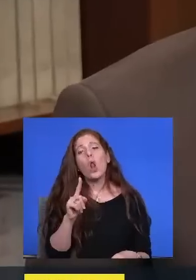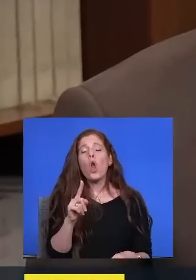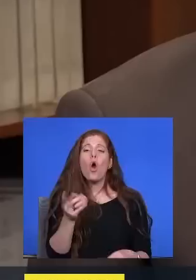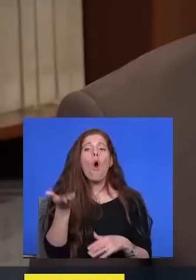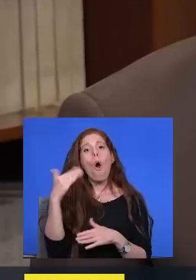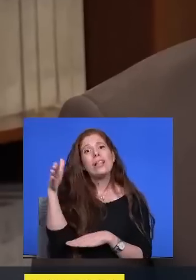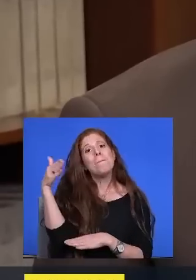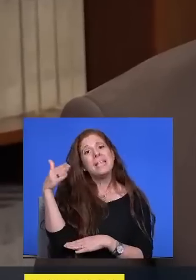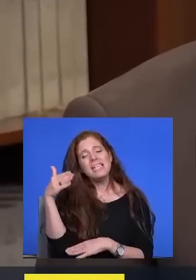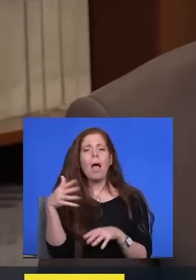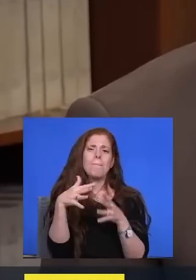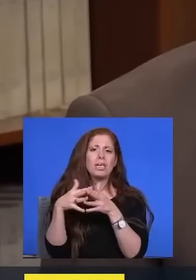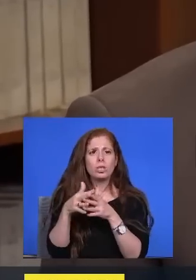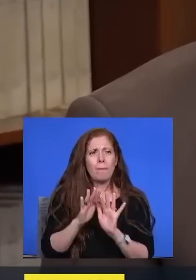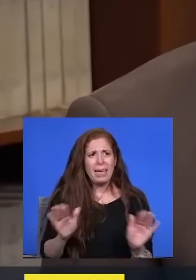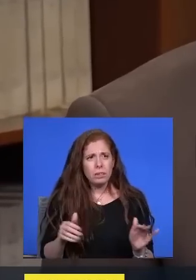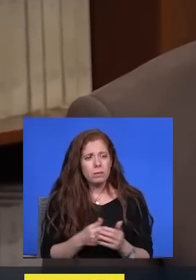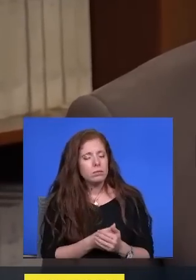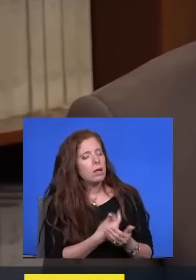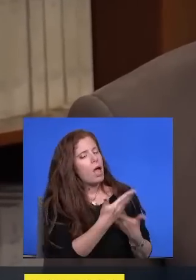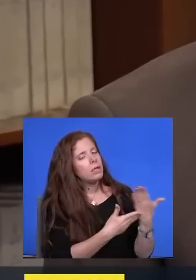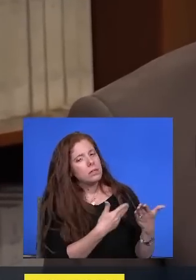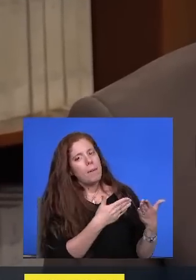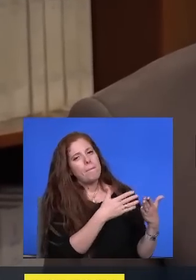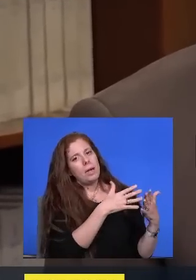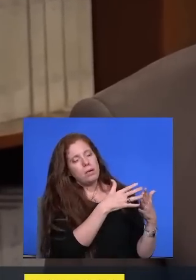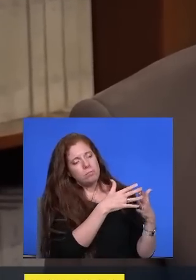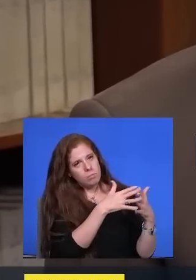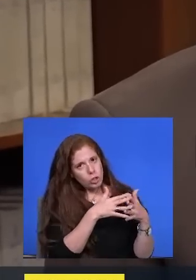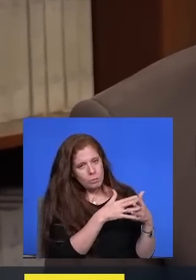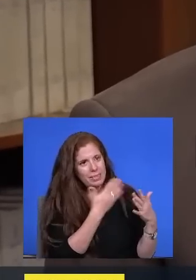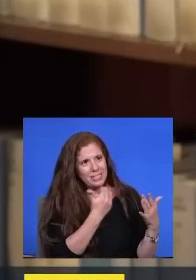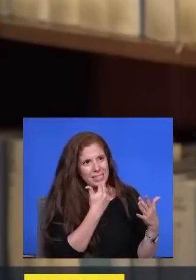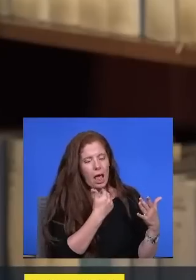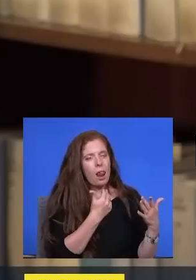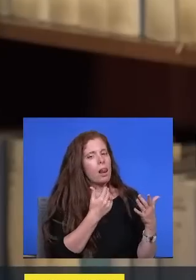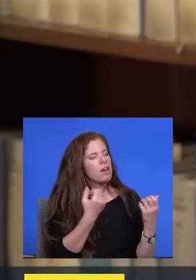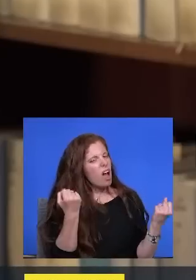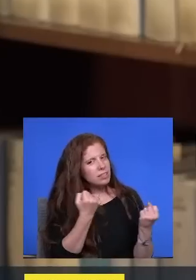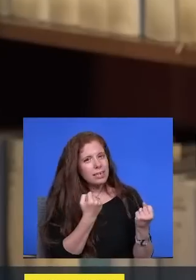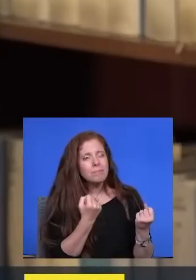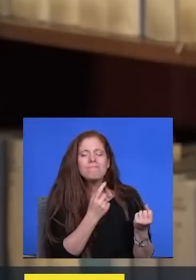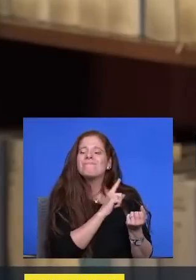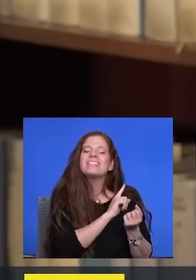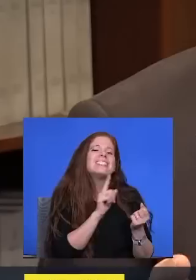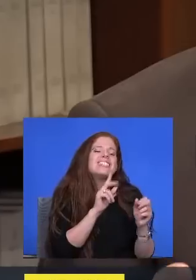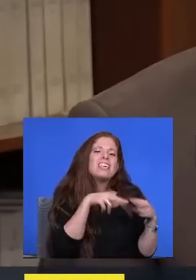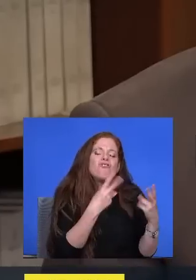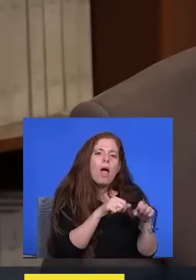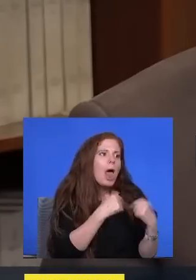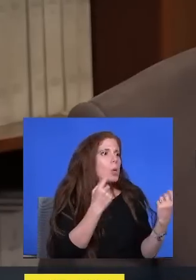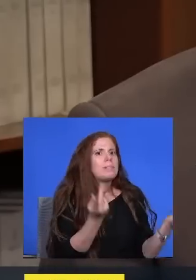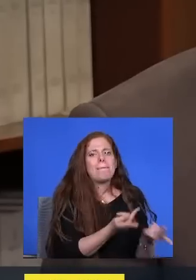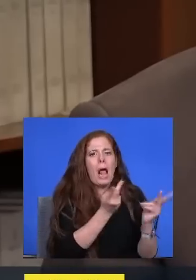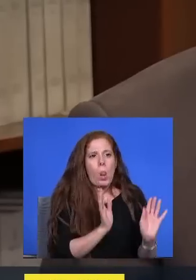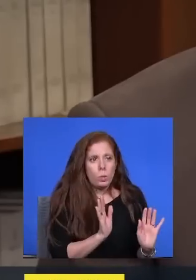יחסי ישראל ארצות הברית כל כך חזקים שאף הצהרה כזו או אחרת לא יכולה לטלטל אותם. הדבר הזה הוא עמוק דרך אגב, הוא יותר חזק